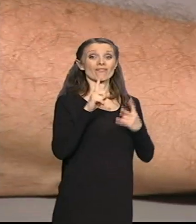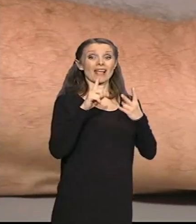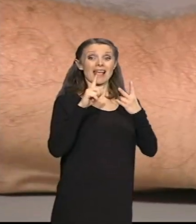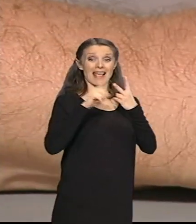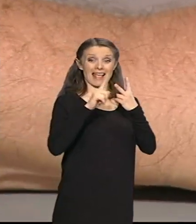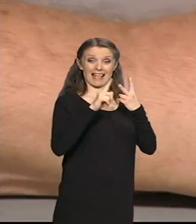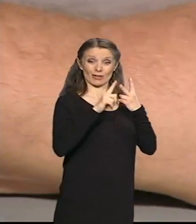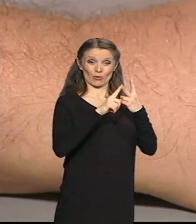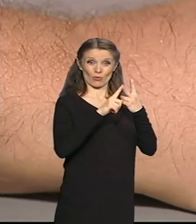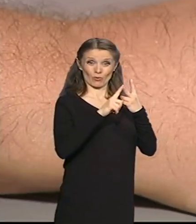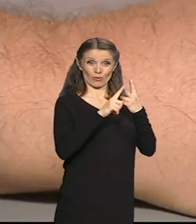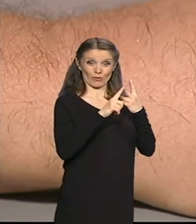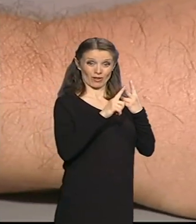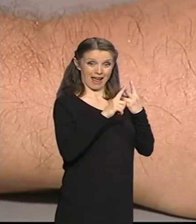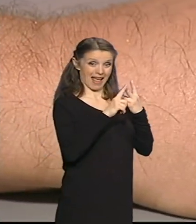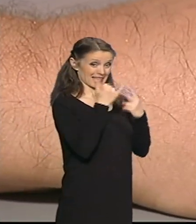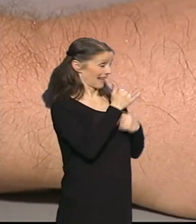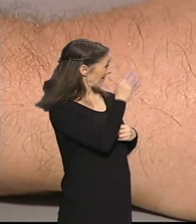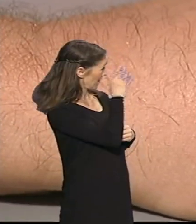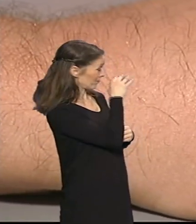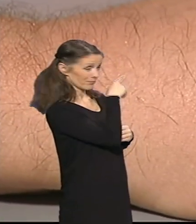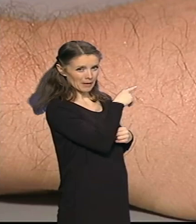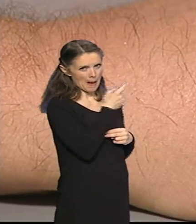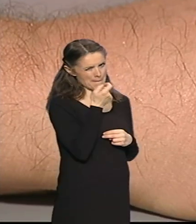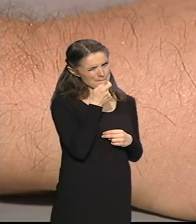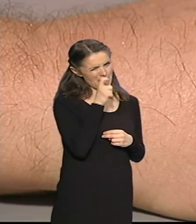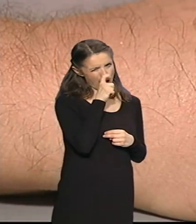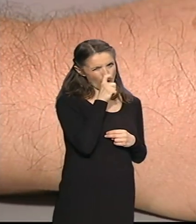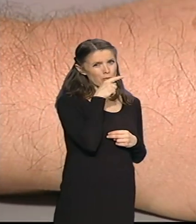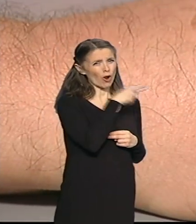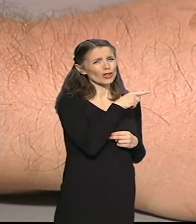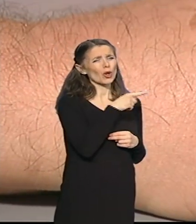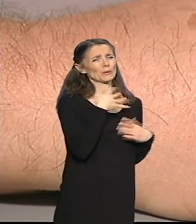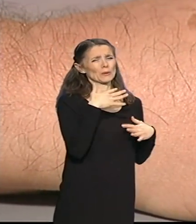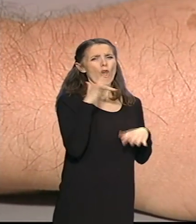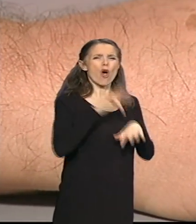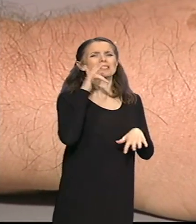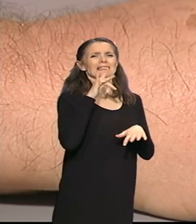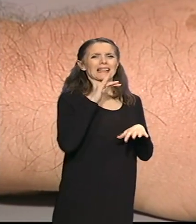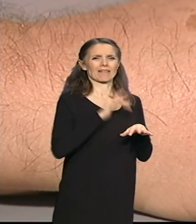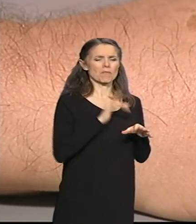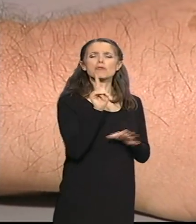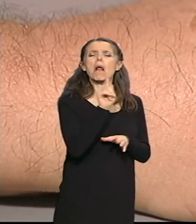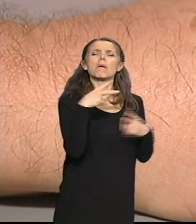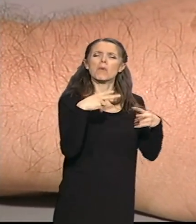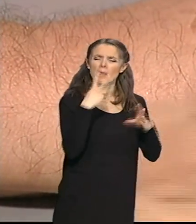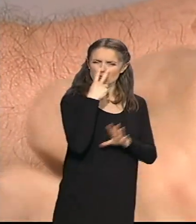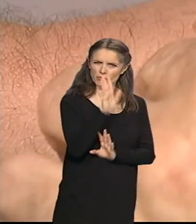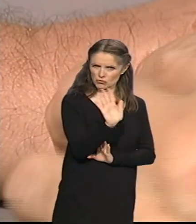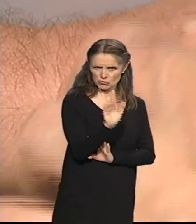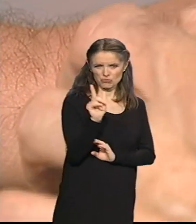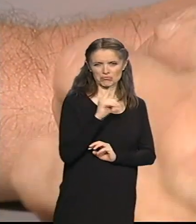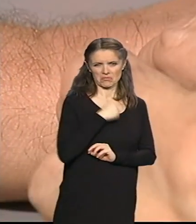A ova druga tačka može da bude malo bolna. Ona je jedna od najbolnijih tačaka koje imamo, ali nemojte da se plašite, vidjet ćete kako to